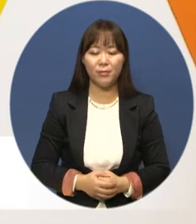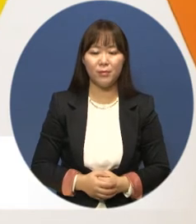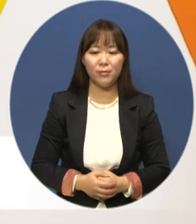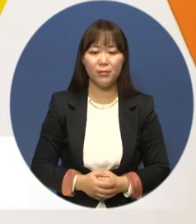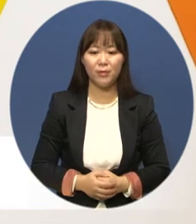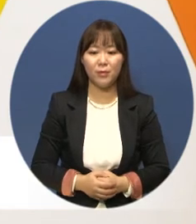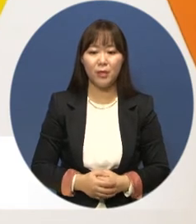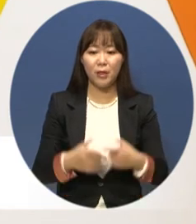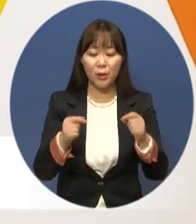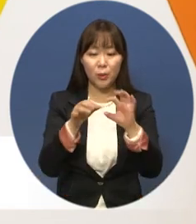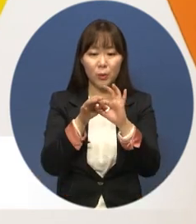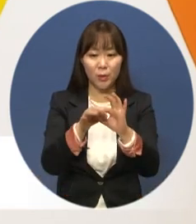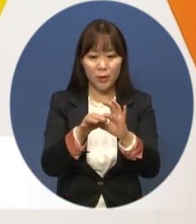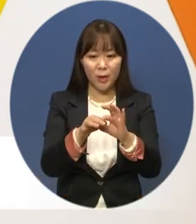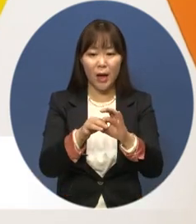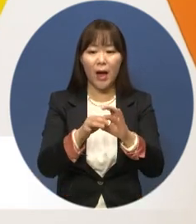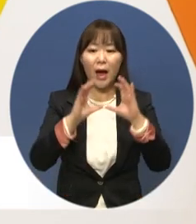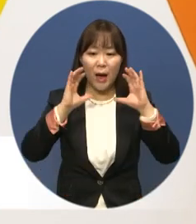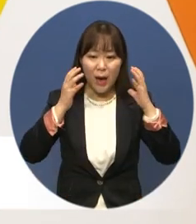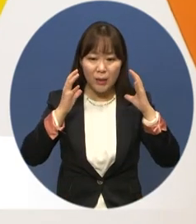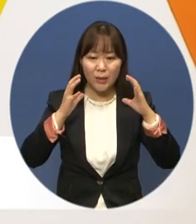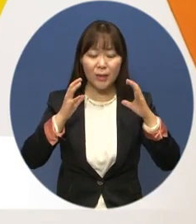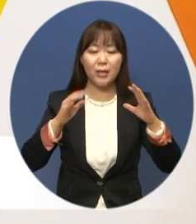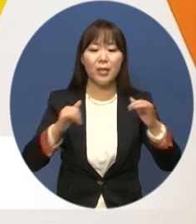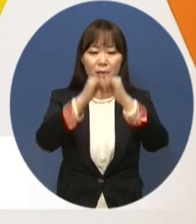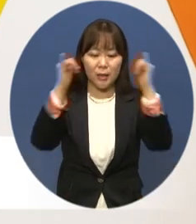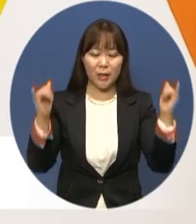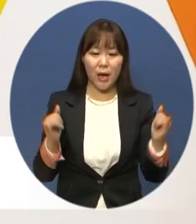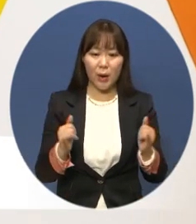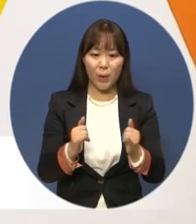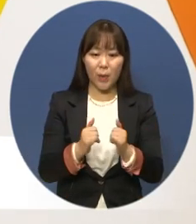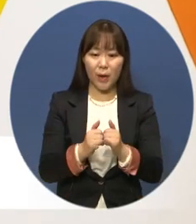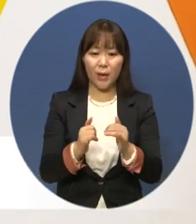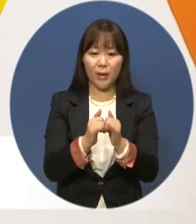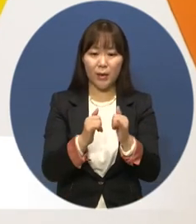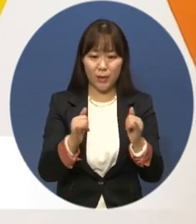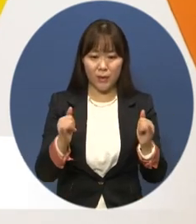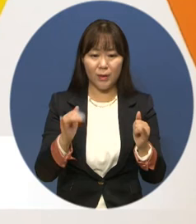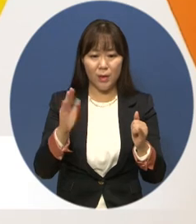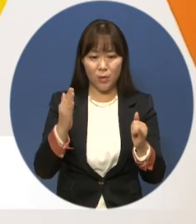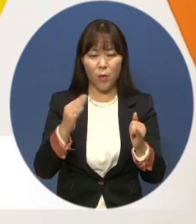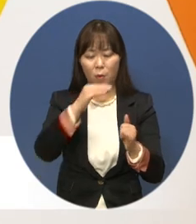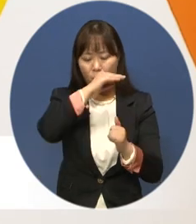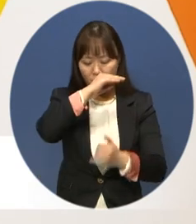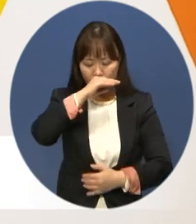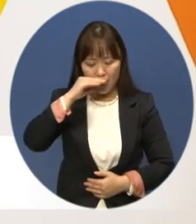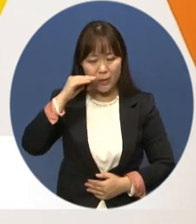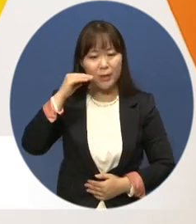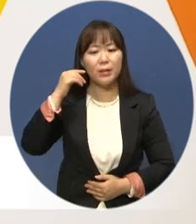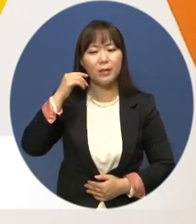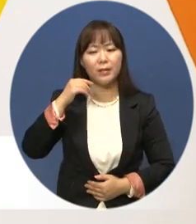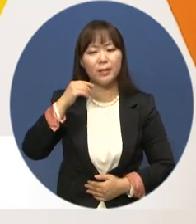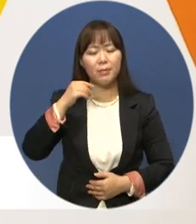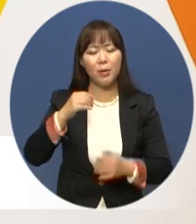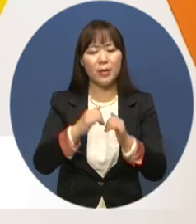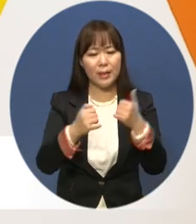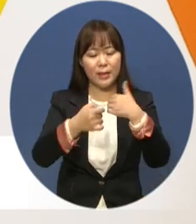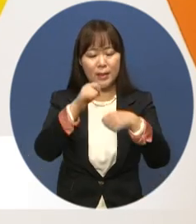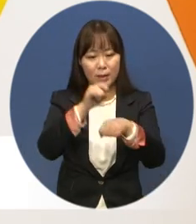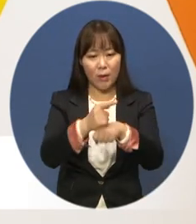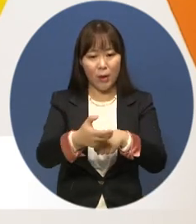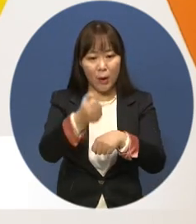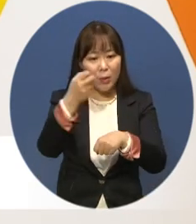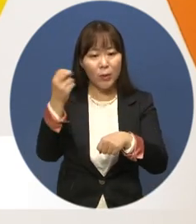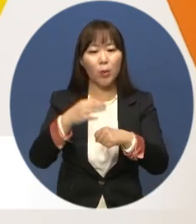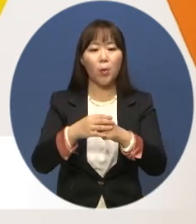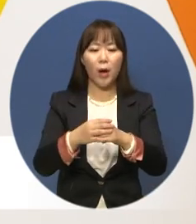이런 걸 통해서 우리 어린 아이들이 우리 사회의 구성원으로 써 올바른 음 인성을 키우고 공동체